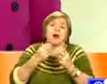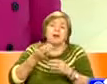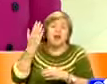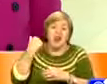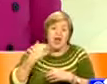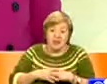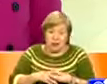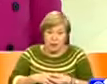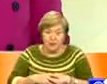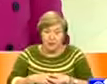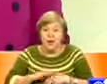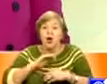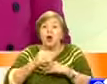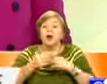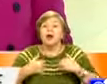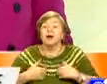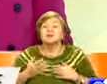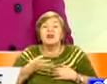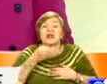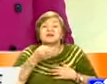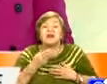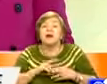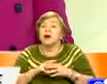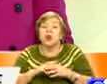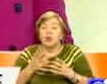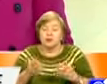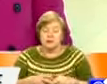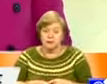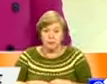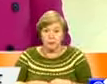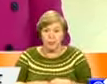Iar colega mea, Diana Dumitrașcu, ne explică. Diana, bun găsit!